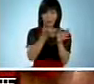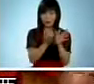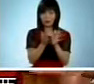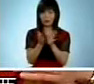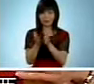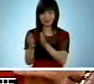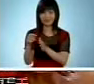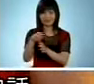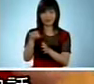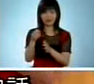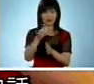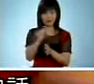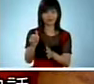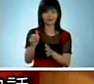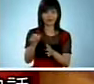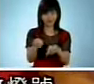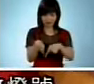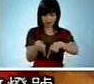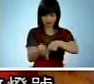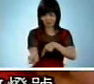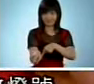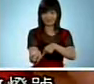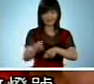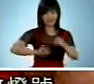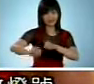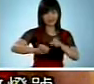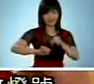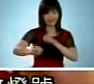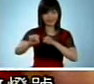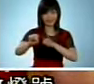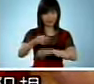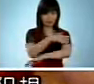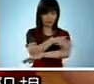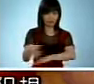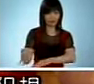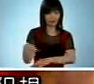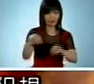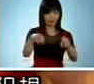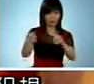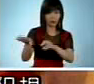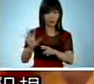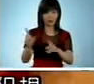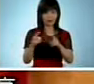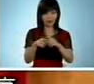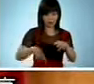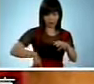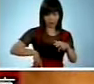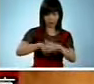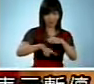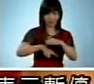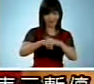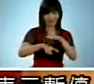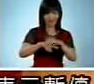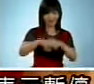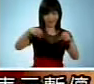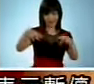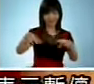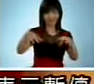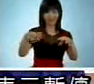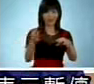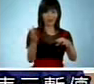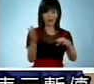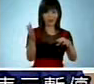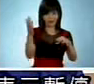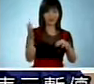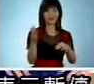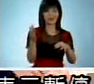备这些东西啊。像跆拳道的话，它旁边都是放灯号啊。那如果有人犯规，他灯号就亮，灯号亮的时候就表示